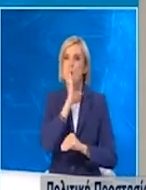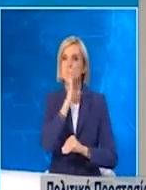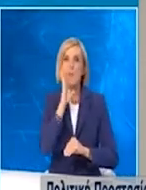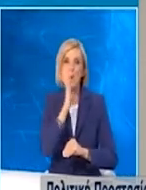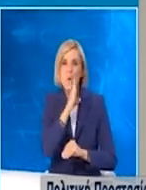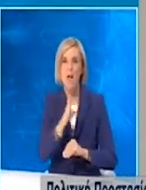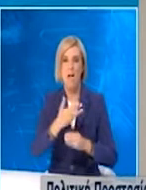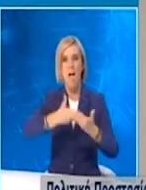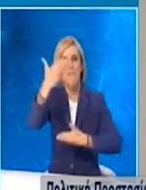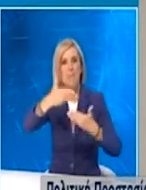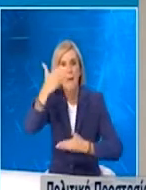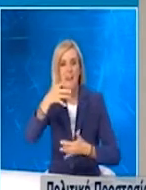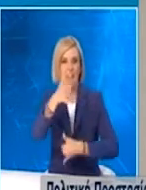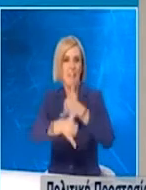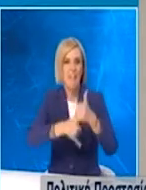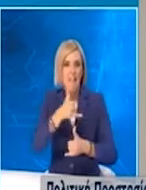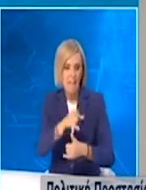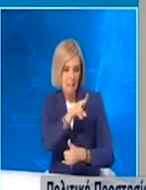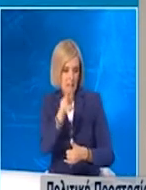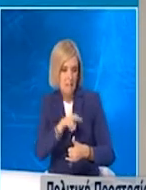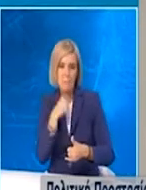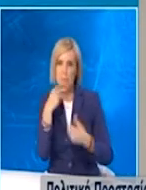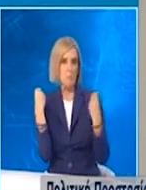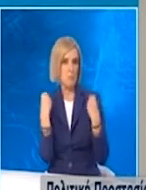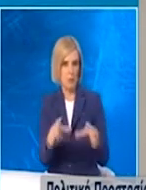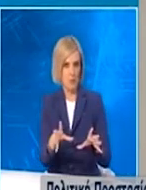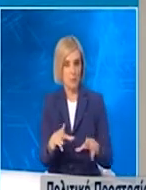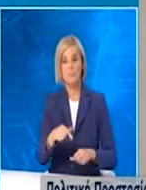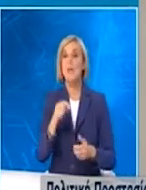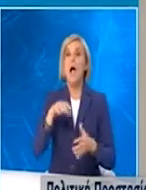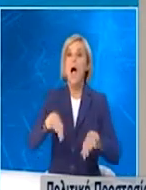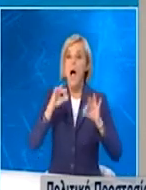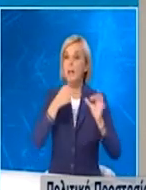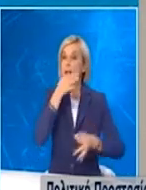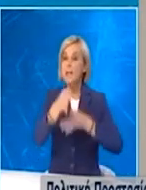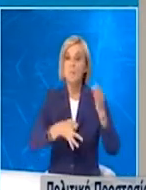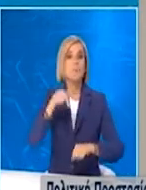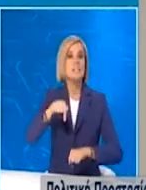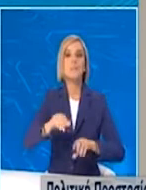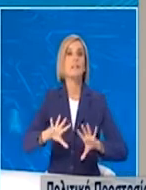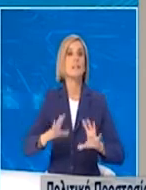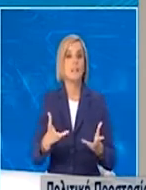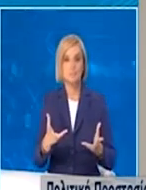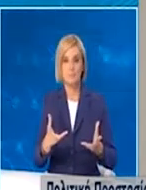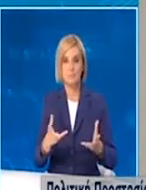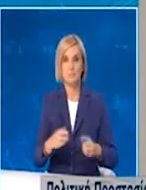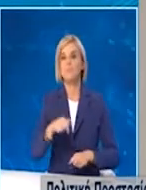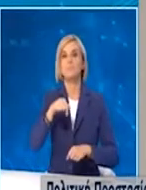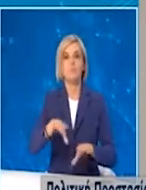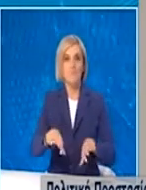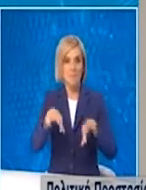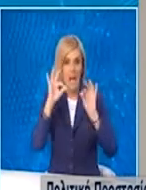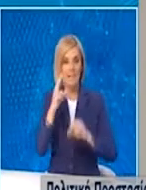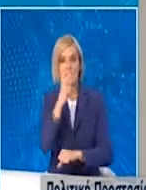918.032 άτομα και αναφέρθηκε στους ελέγχους που έγιναν. Πάνω από το 76% των εισαγόμενων κρουσμάτων προέρχεται από